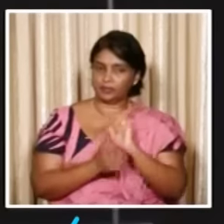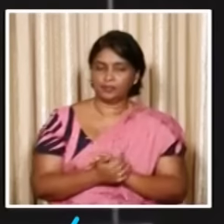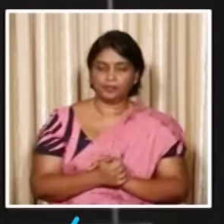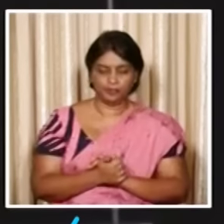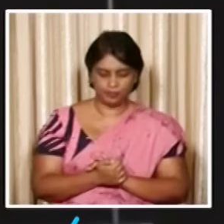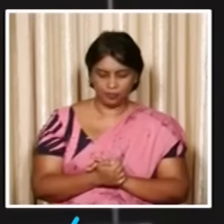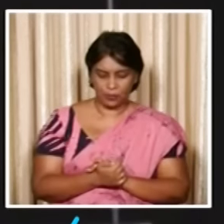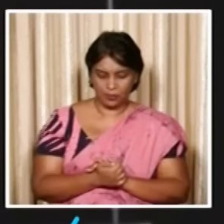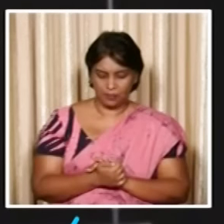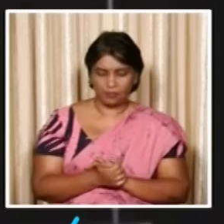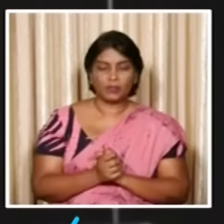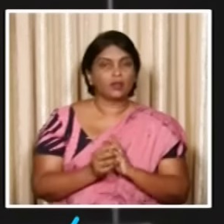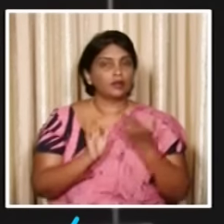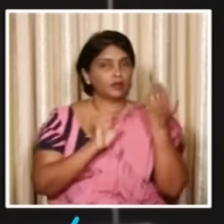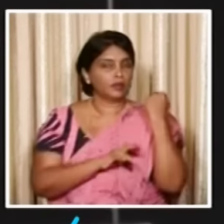கடந்த